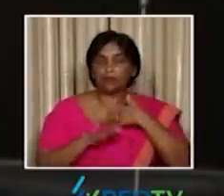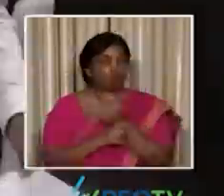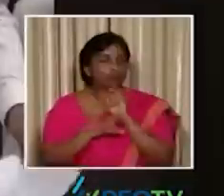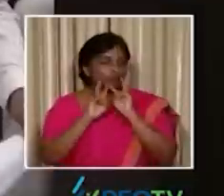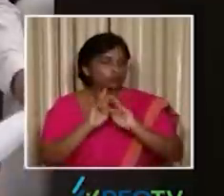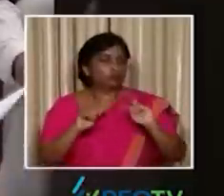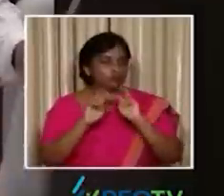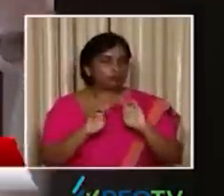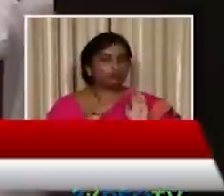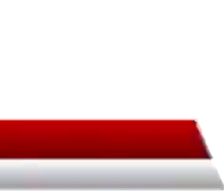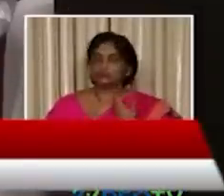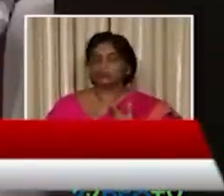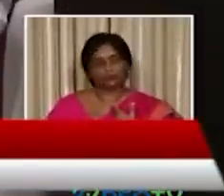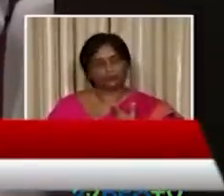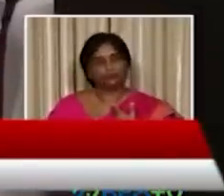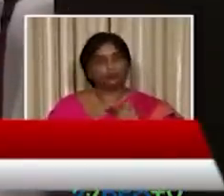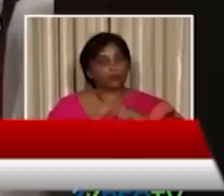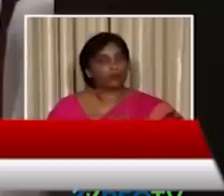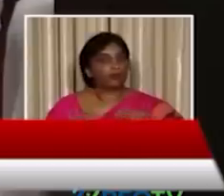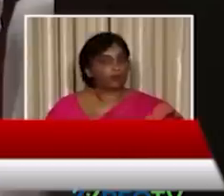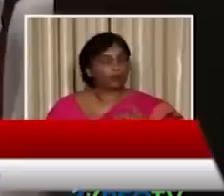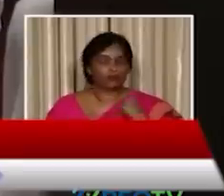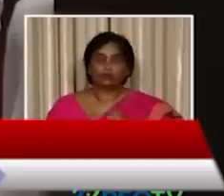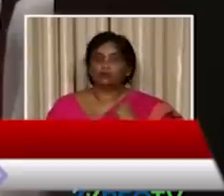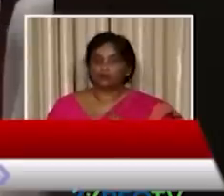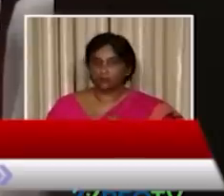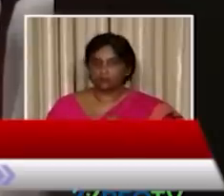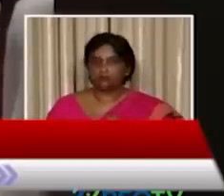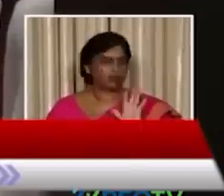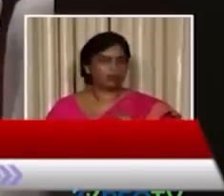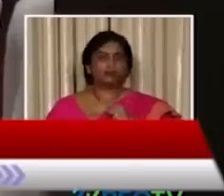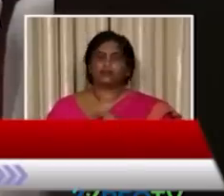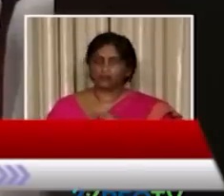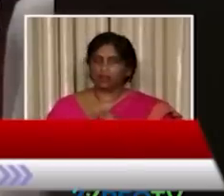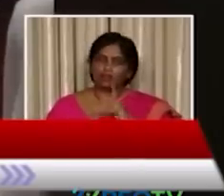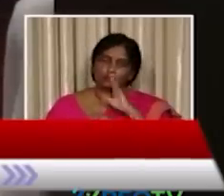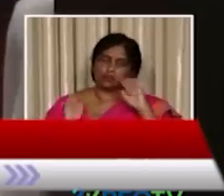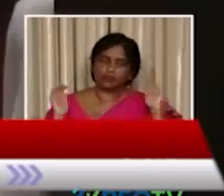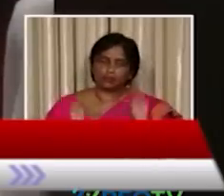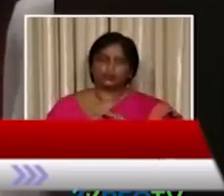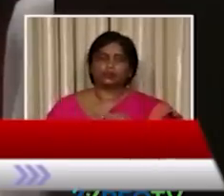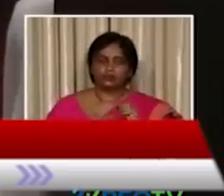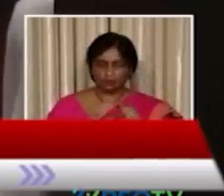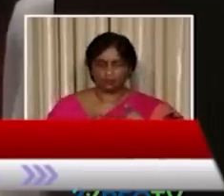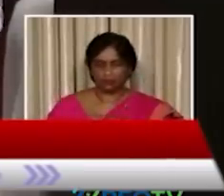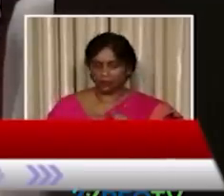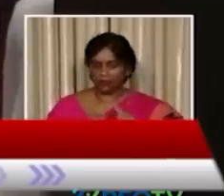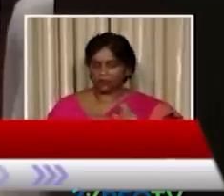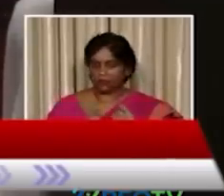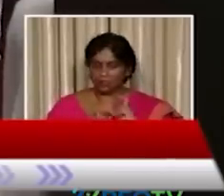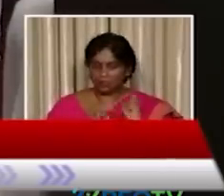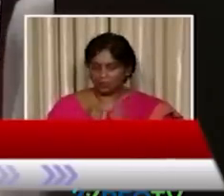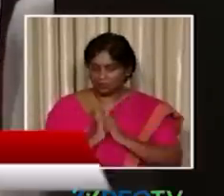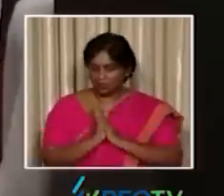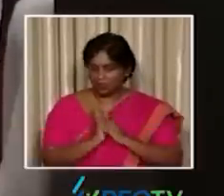හදන එක මම කනගාටු වෙනවා මේ වර්තමාන රජයට බැරි වෙලා තිබෙනවා අඩුම ගානේ කැබිනට් සබ් කමිටි එකක්වත් පත්